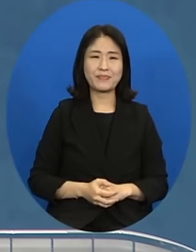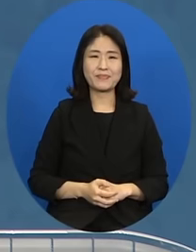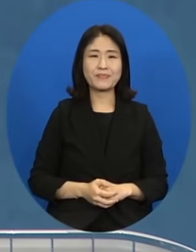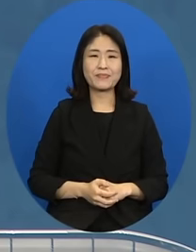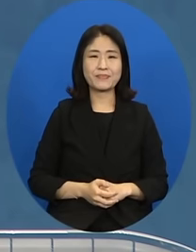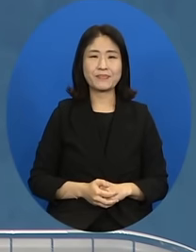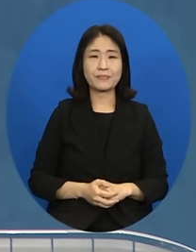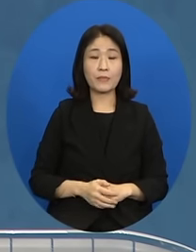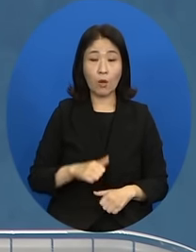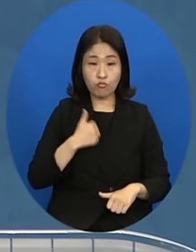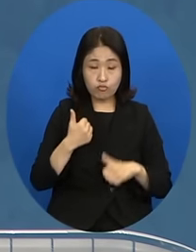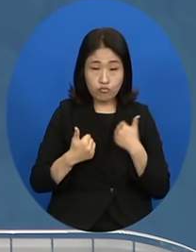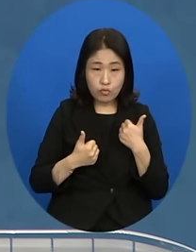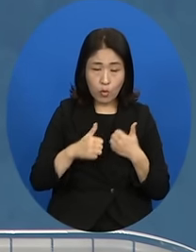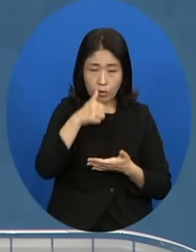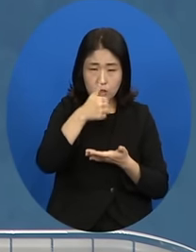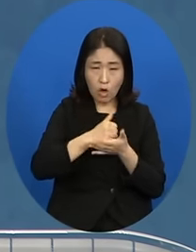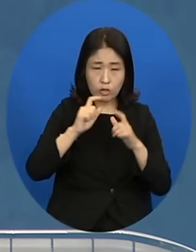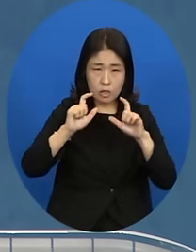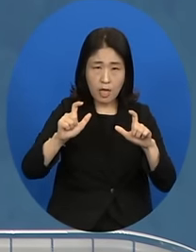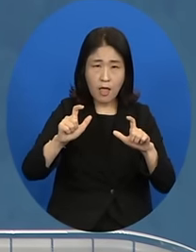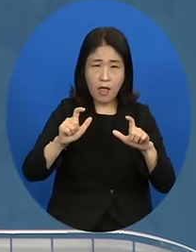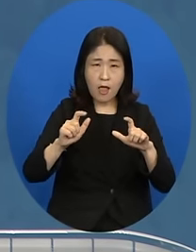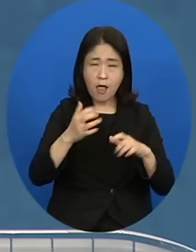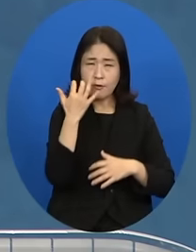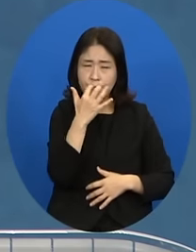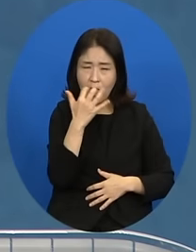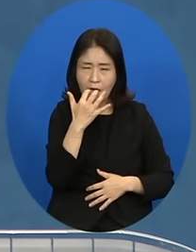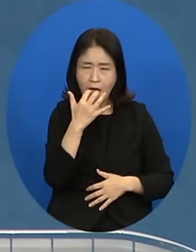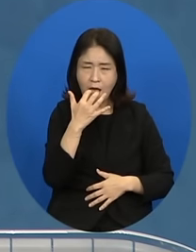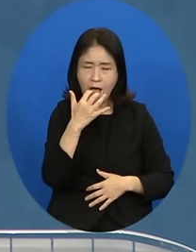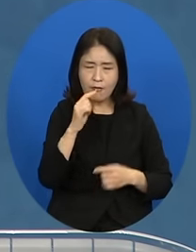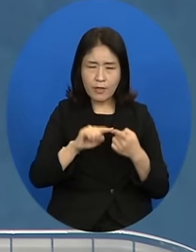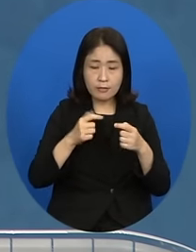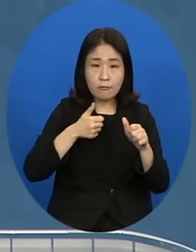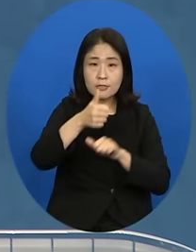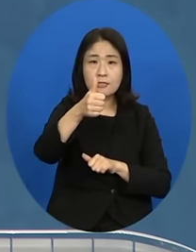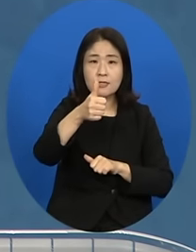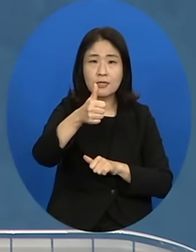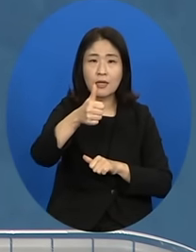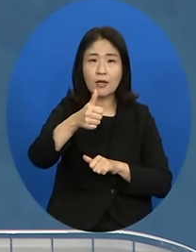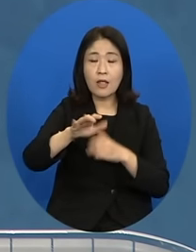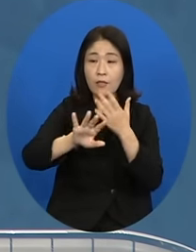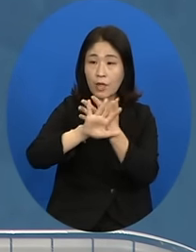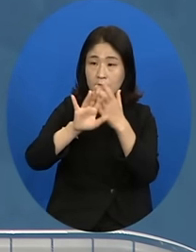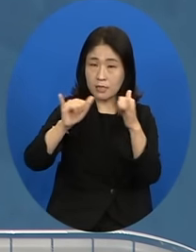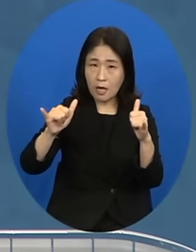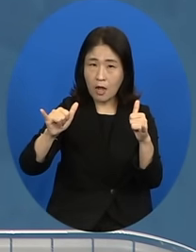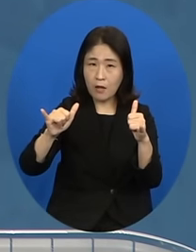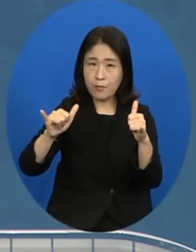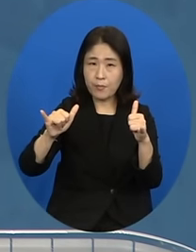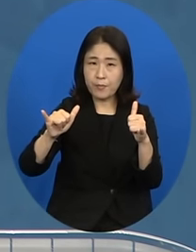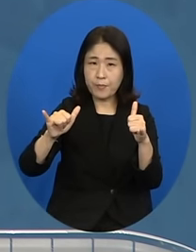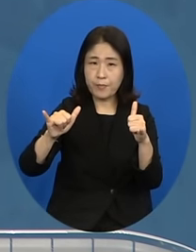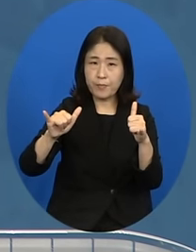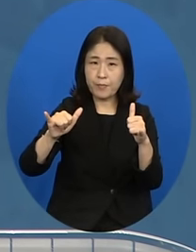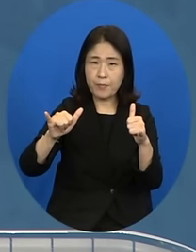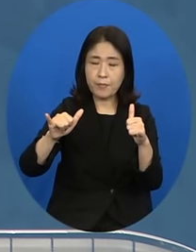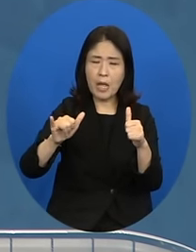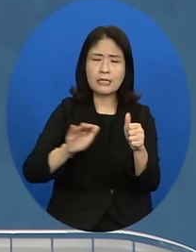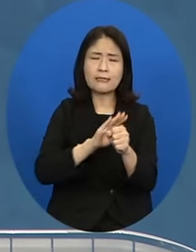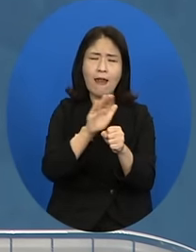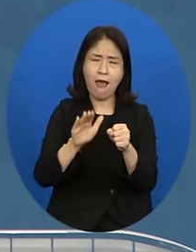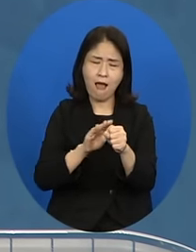그래서 분노와 정죄와 음란의 유혹이 이겨지고 다른 사람을 향하여 마땅히 품어야 될 마음을 품게